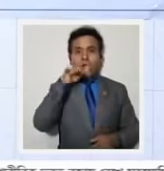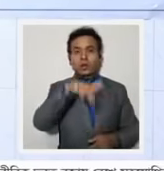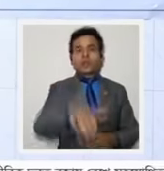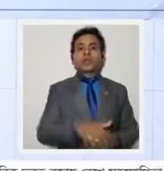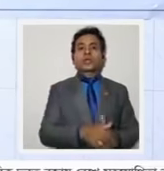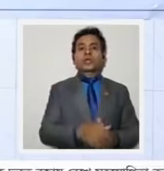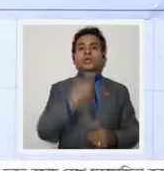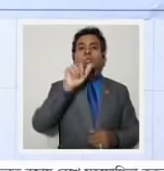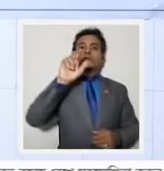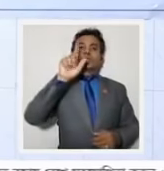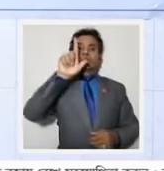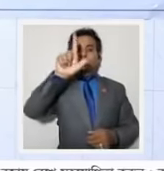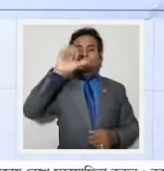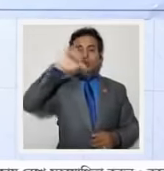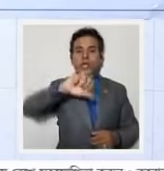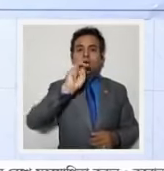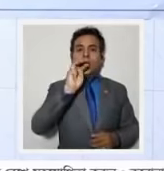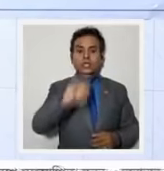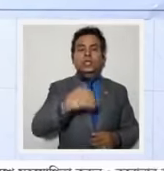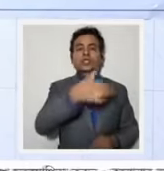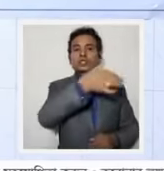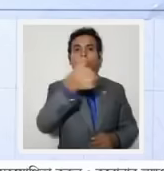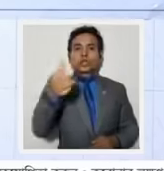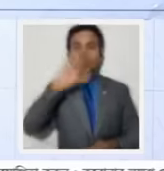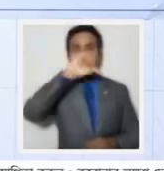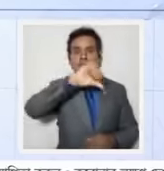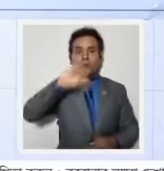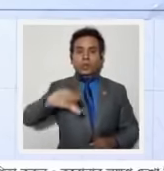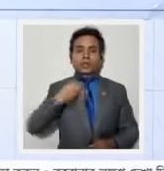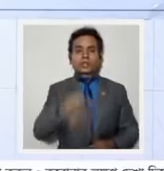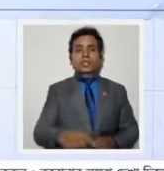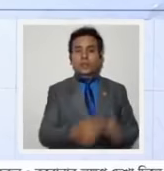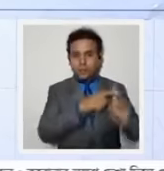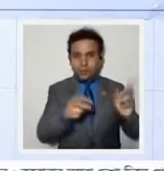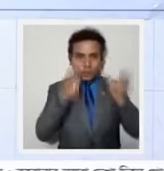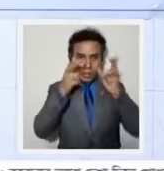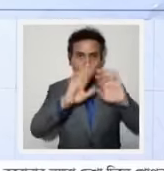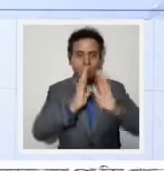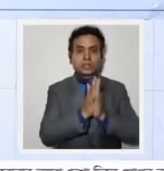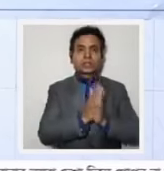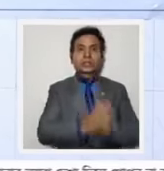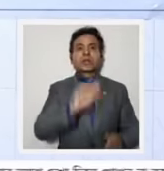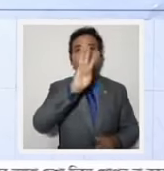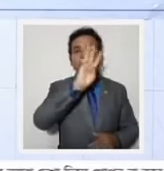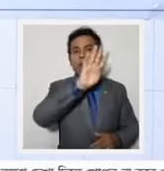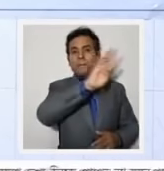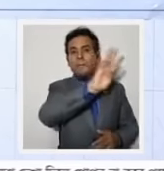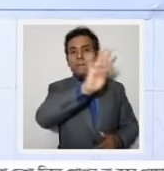কোয়ারেন্টাইনে 2,25,084 জনকে নেওয়া হয়েছিল এবং ছাড়ও পেয়েছেন